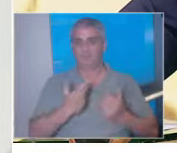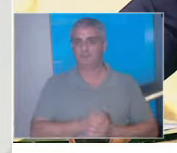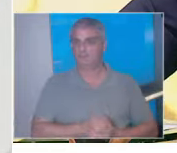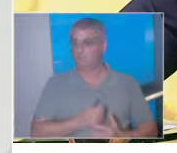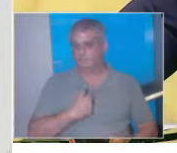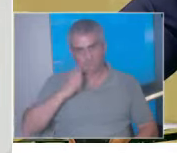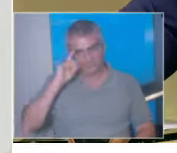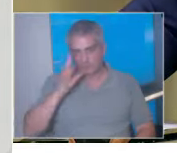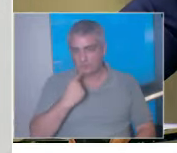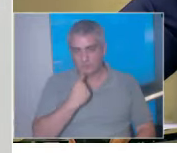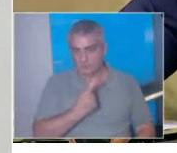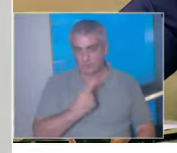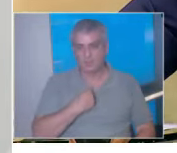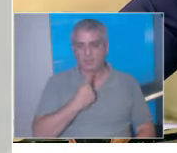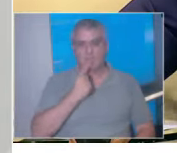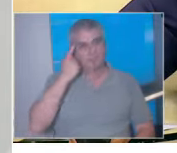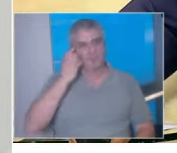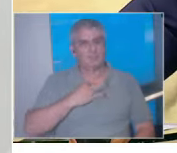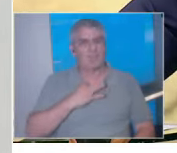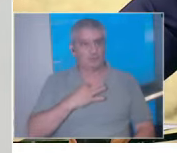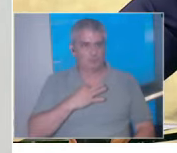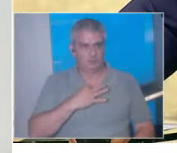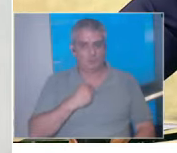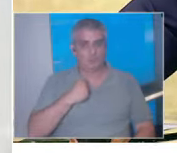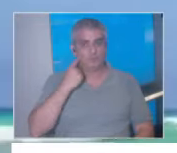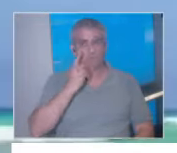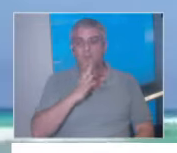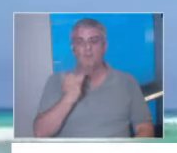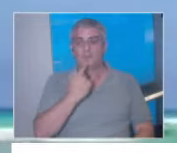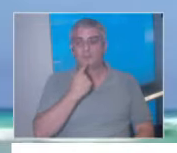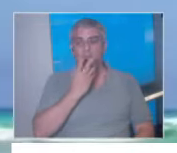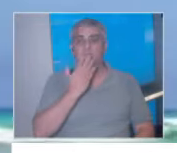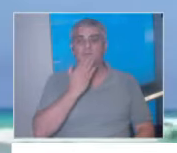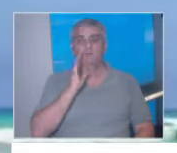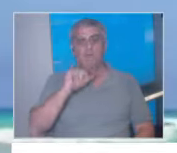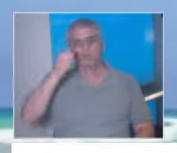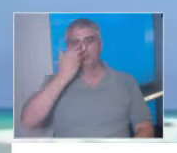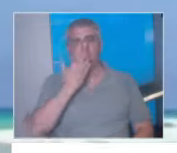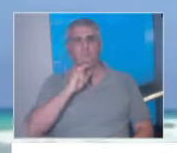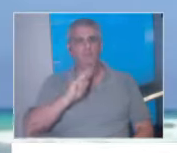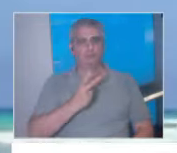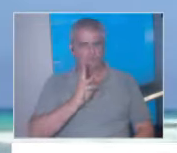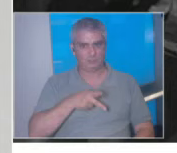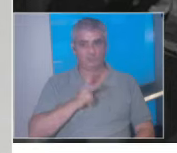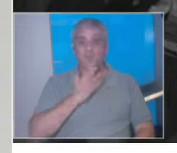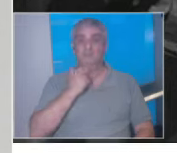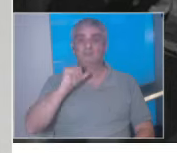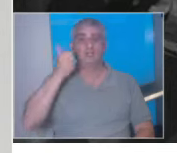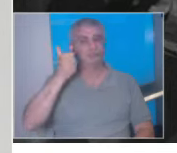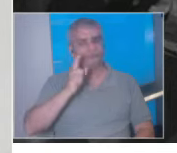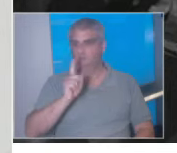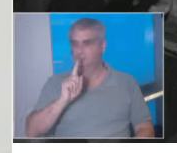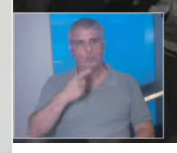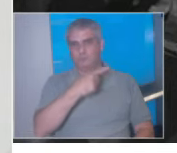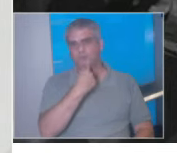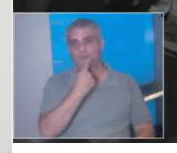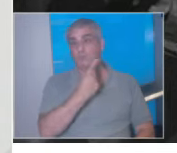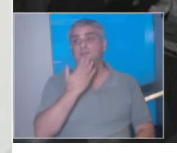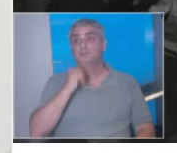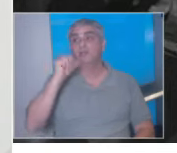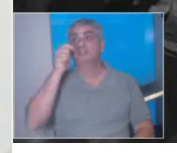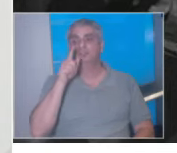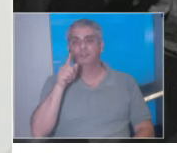אני לא יודע מה הוא היה אומר, אני אגיד לך את דעתי בעניין, אני חושב שאני תמיד אומר שיש ישראל הראשונה וישראל השנייה. אבל ישראל הראשונה זה לא מה שהם אומרים. ישראל